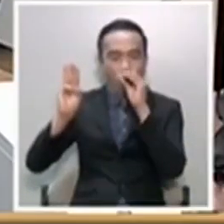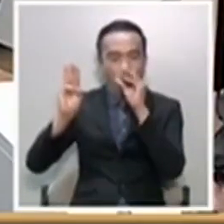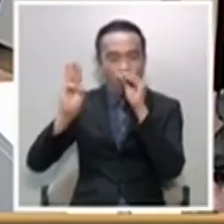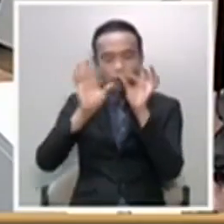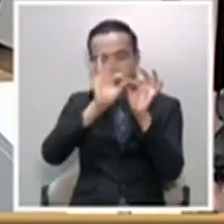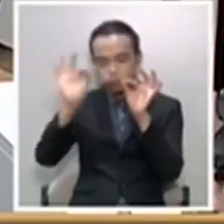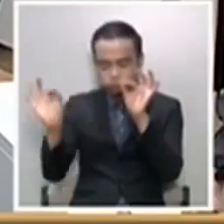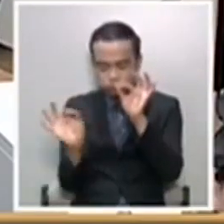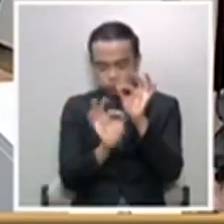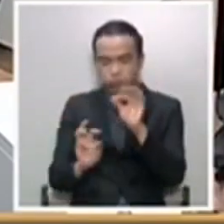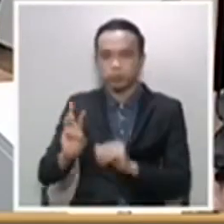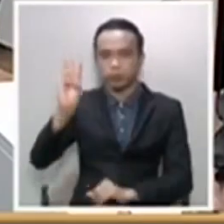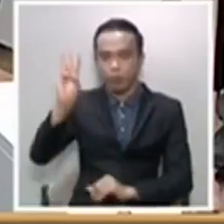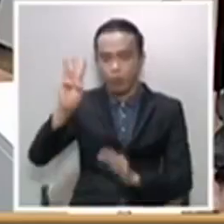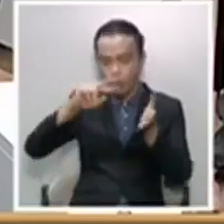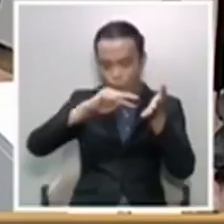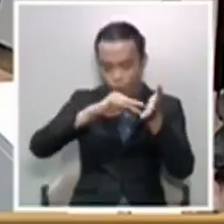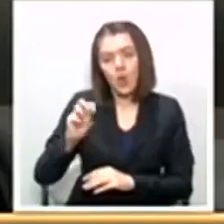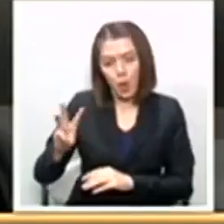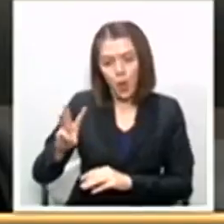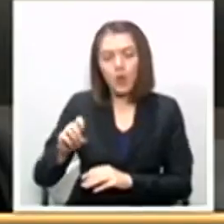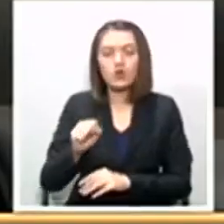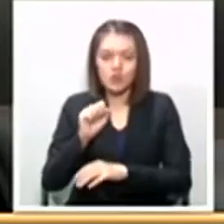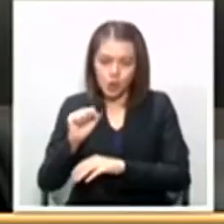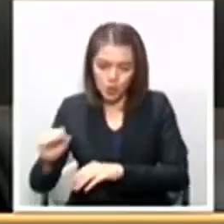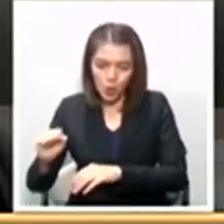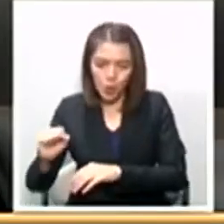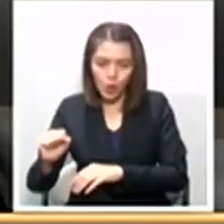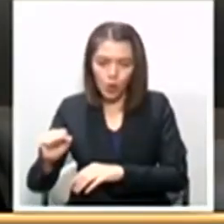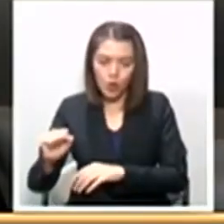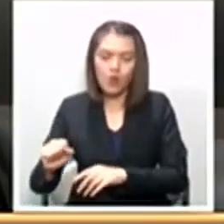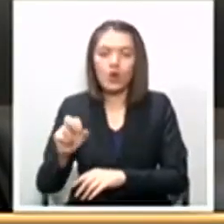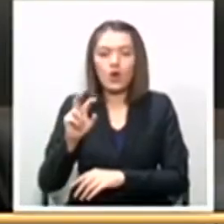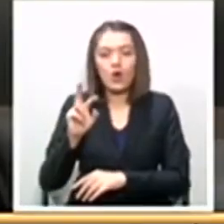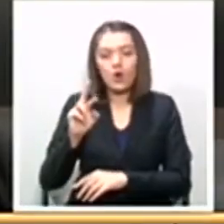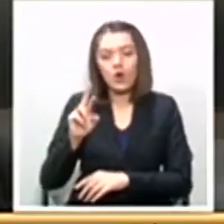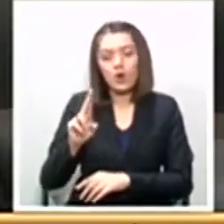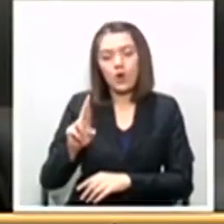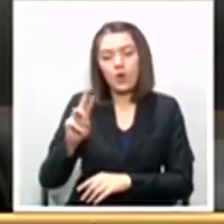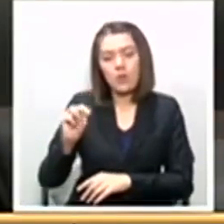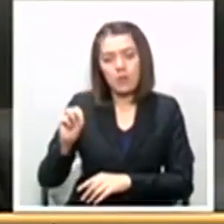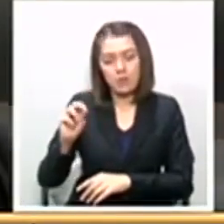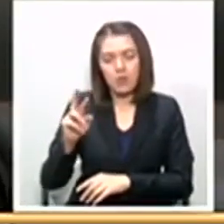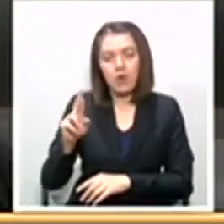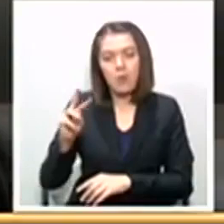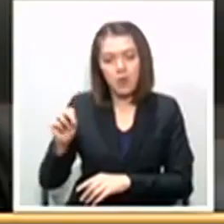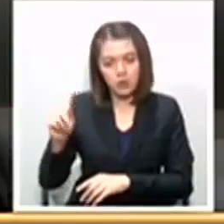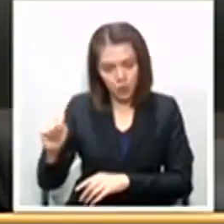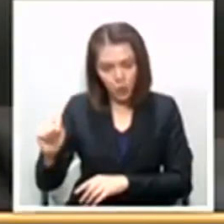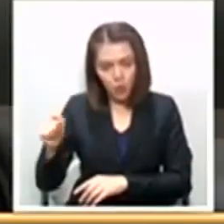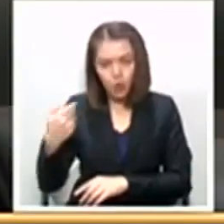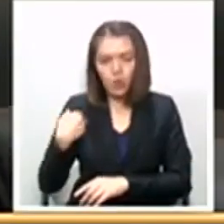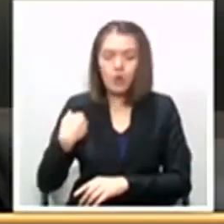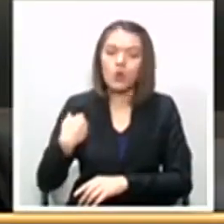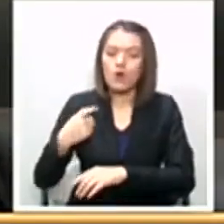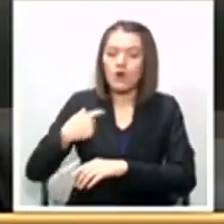กนกกุลที่อภิปรายเทียบเคียงและชี้ความต่างในการถวายในการกล่าวคำถวายสัตว์ที่พลเอก